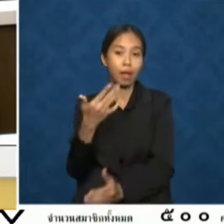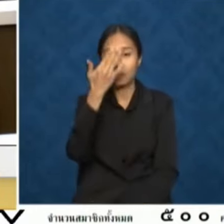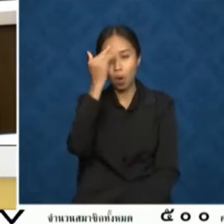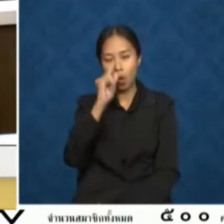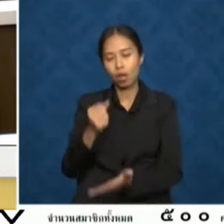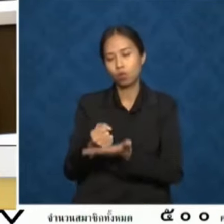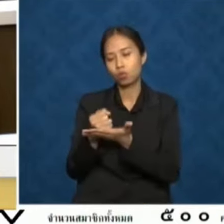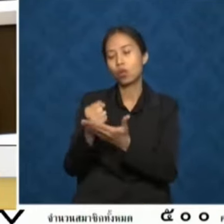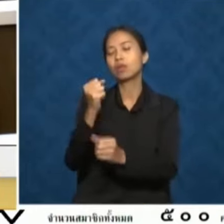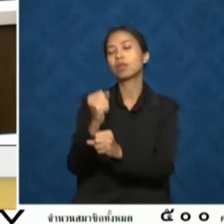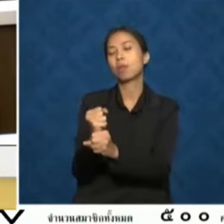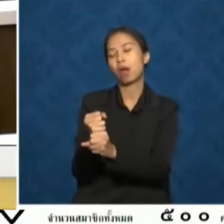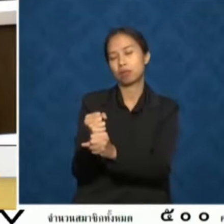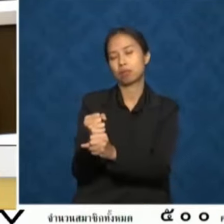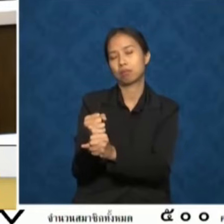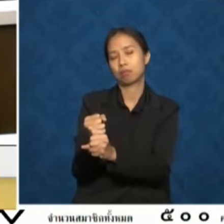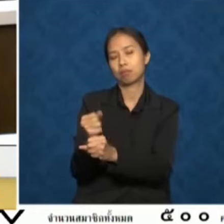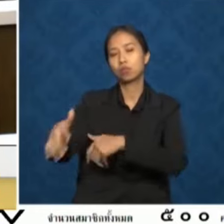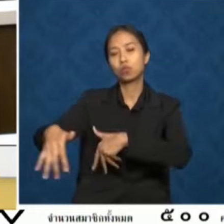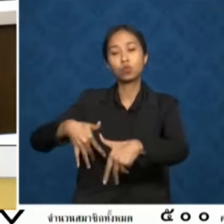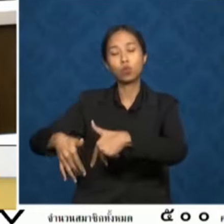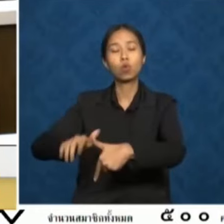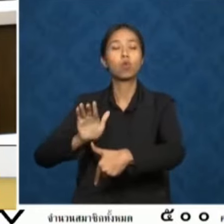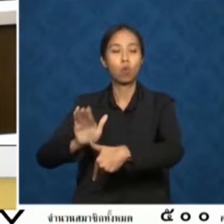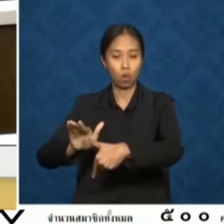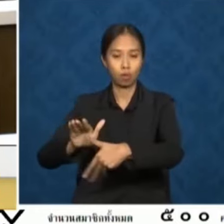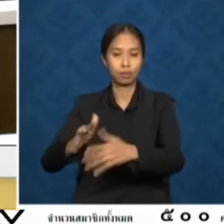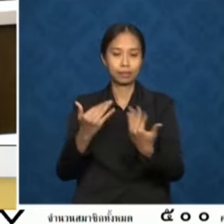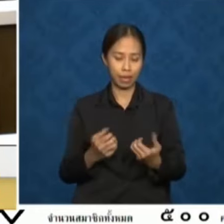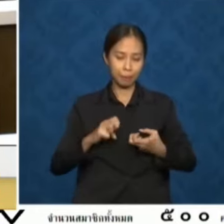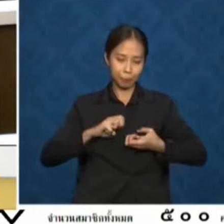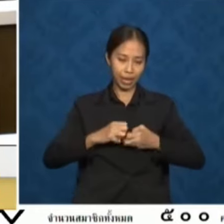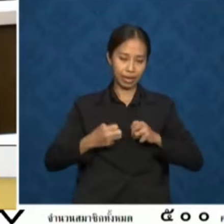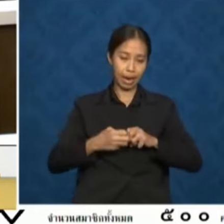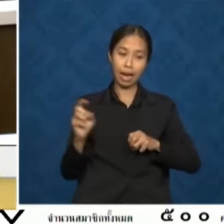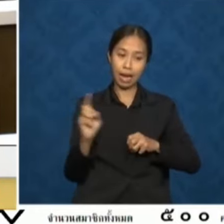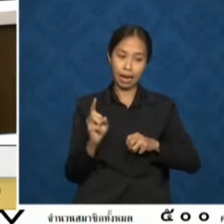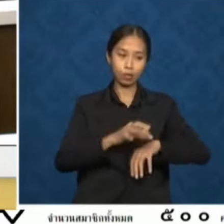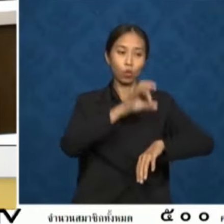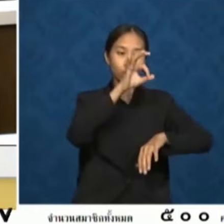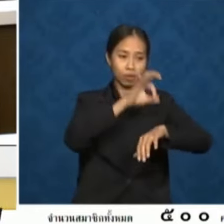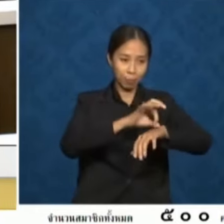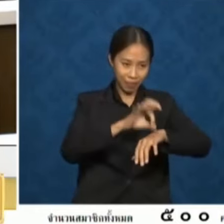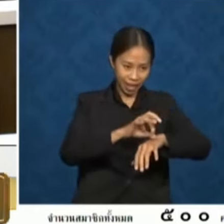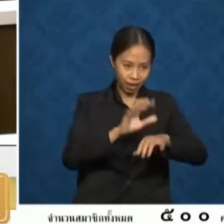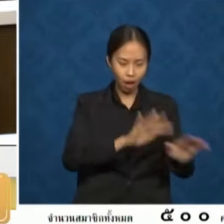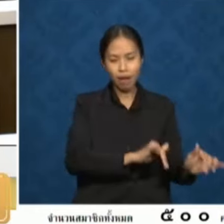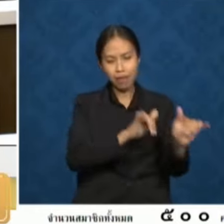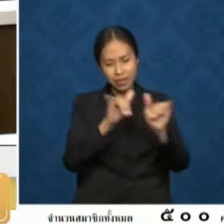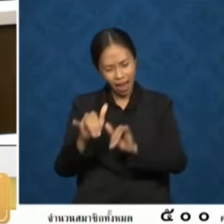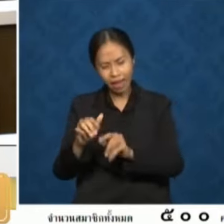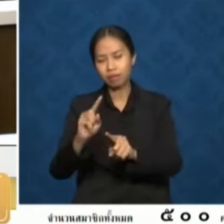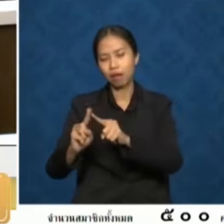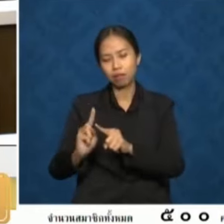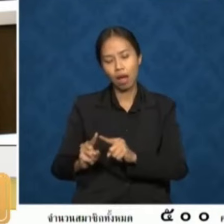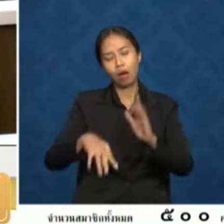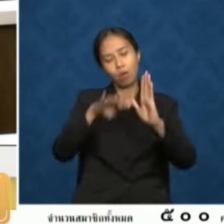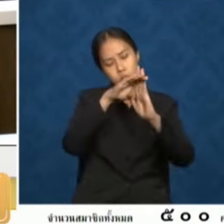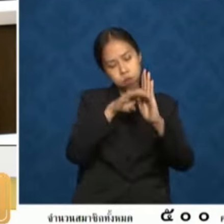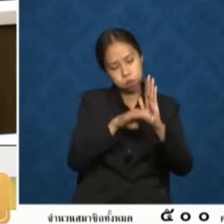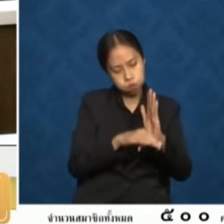าช่วยทำงานให้กับเขาแล้วสิ่งที่มีปัญหาอีกเรื่องของการโอน เรื่องของการย้ายนี่ก็มีกระบวนการตกเบ็ด